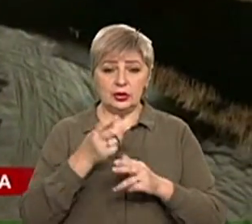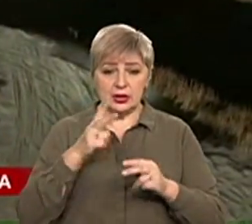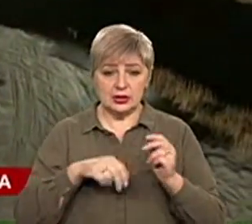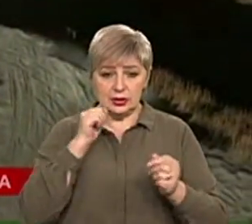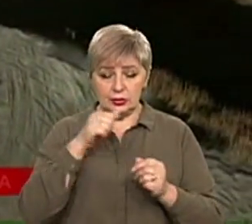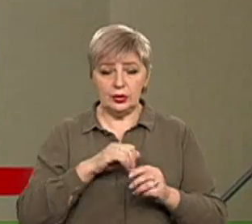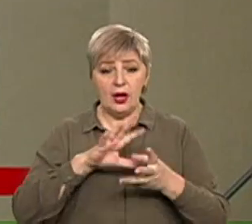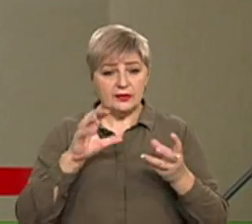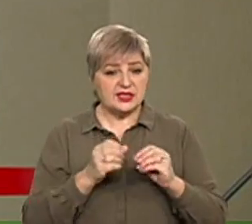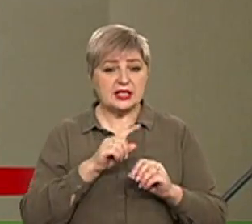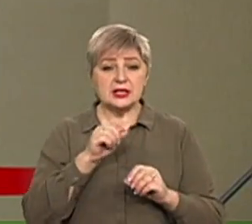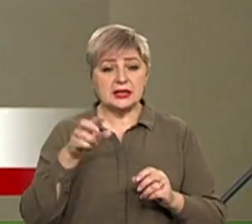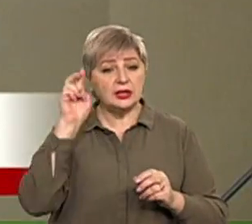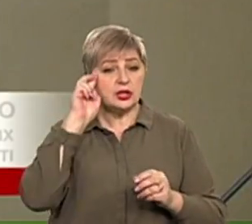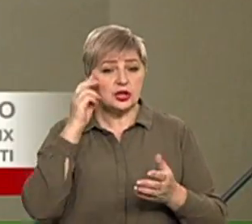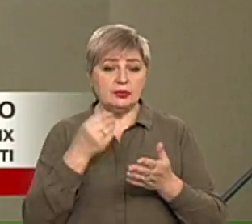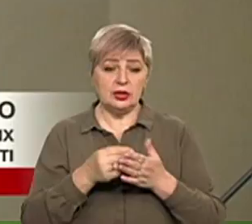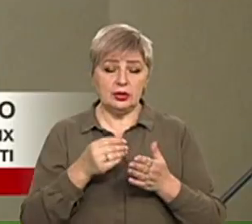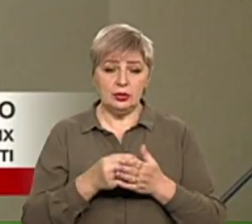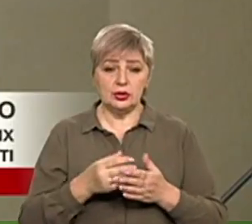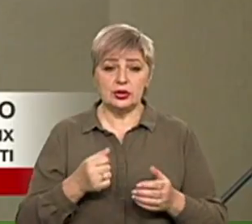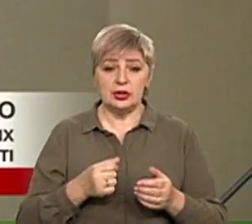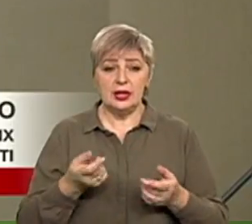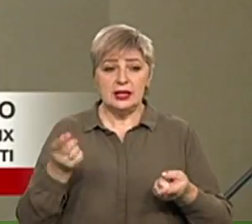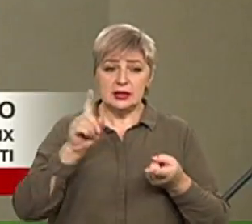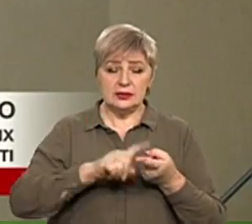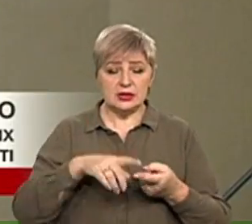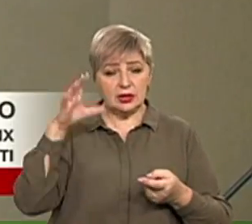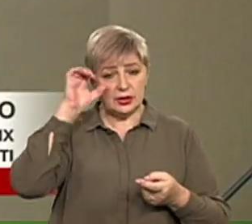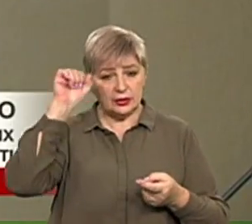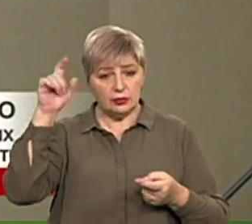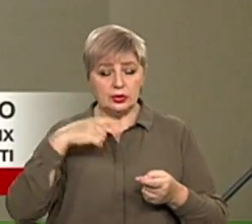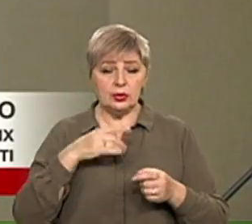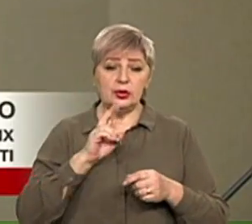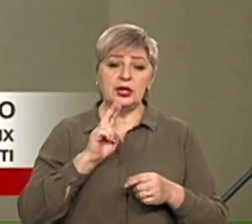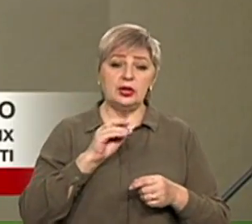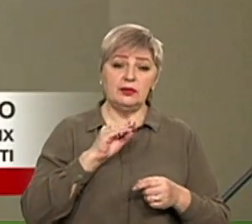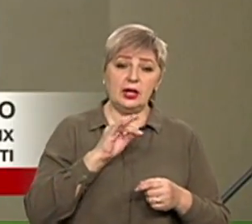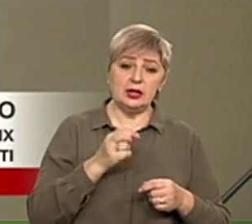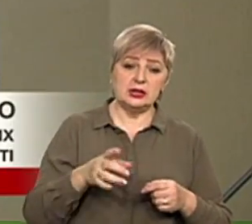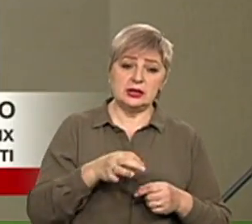державні кошти. Дорога Н-22, яка має зв'язати Кривий Рог з Кіровоградською областю, вона профінансована.